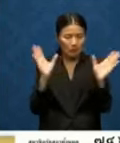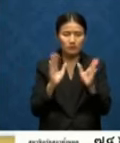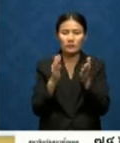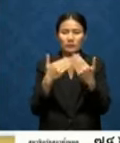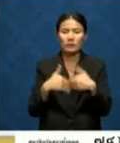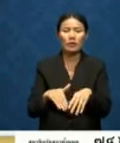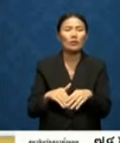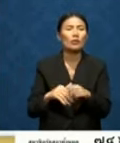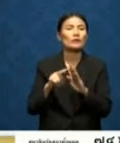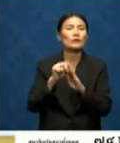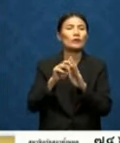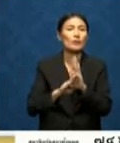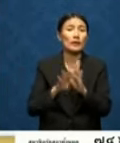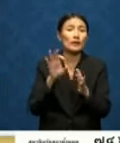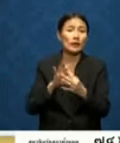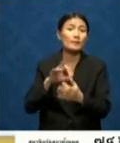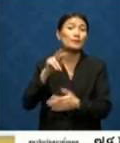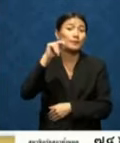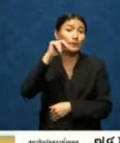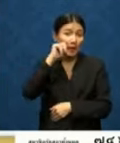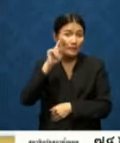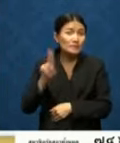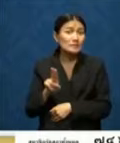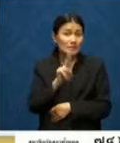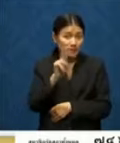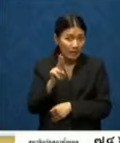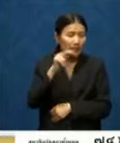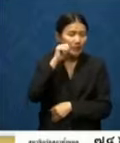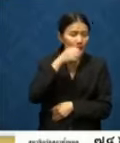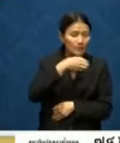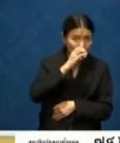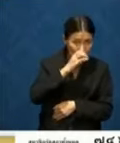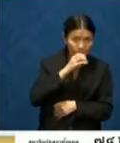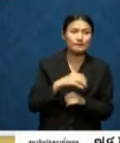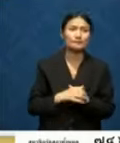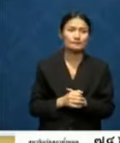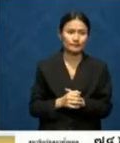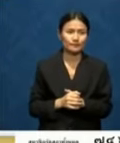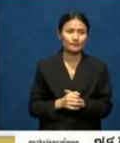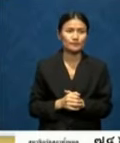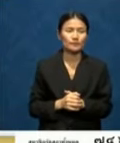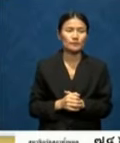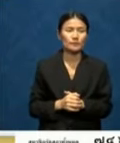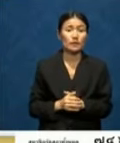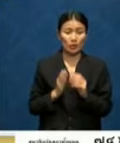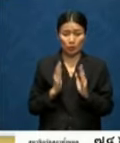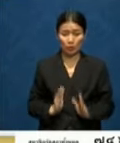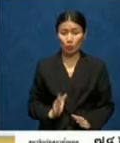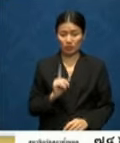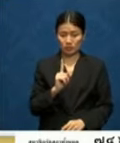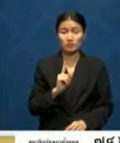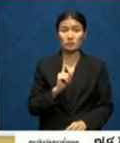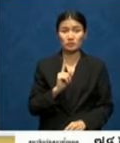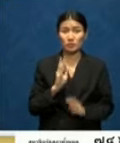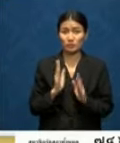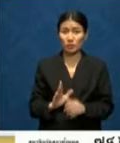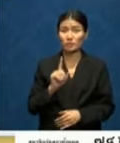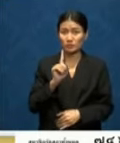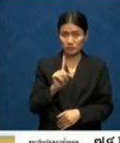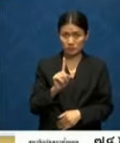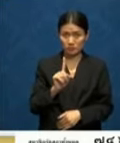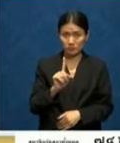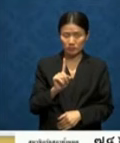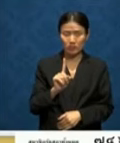น้ำodie Consumer massa และ Boripookดื่มได้ครั ปรากฏวาคนหน่คนนะครับมนุษย์หนึคนนี่ย